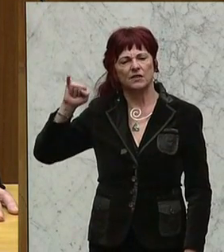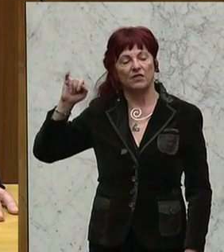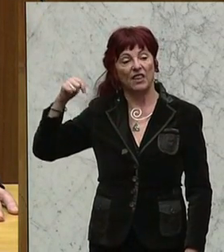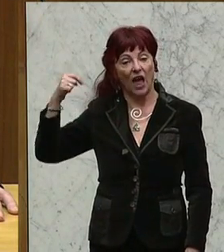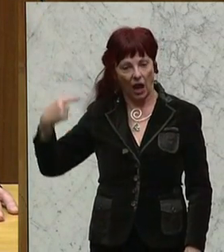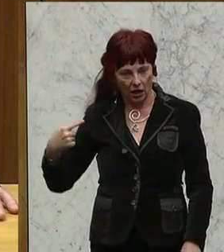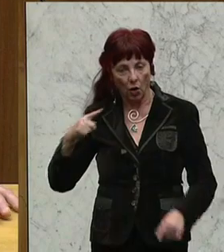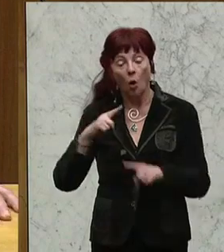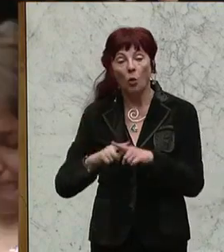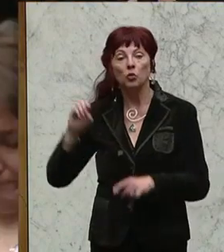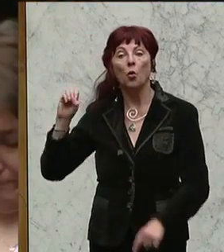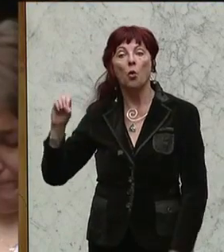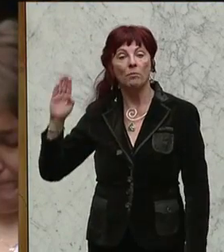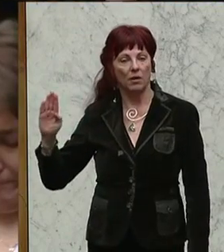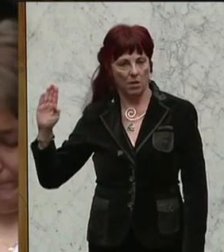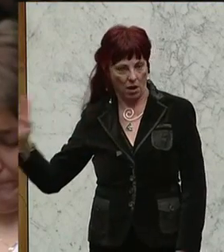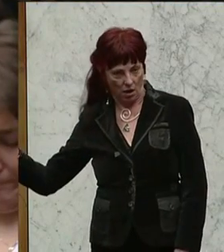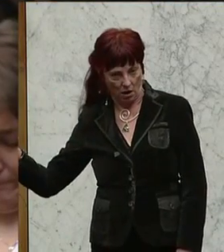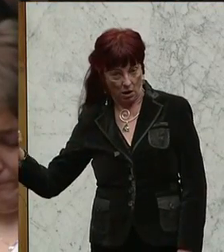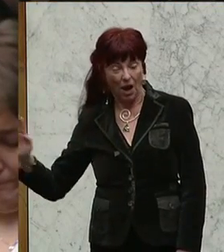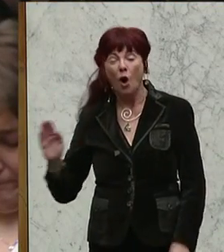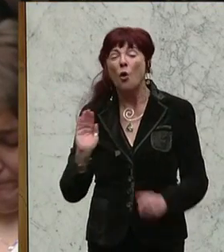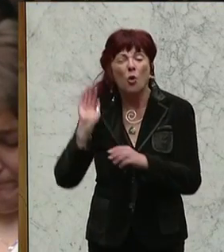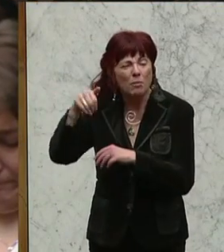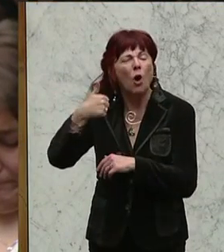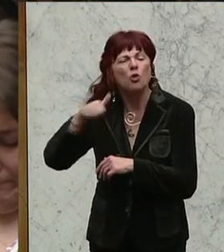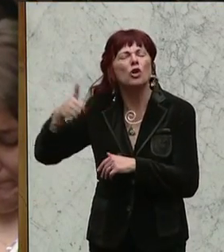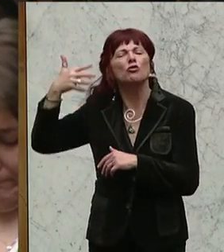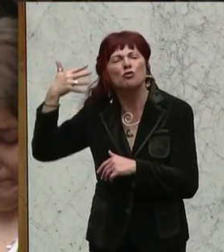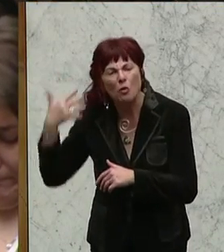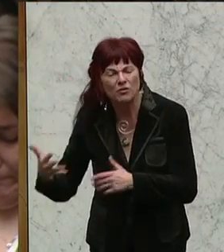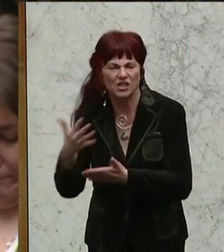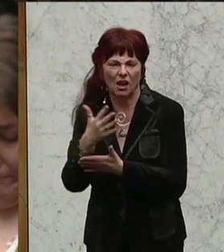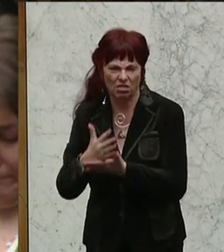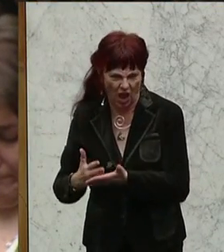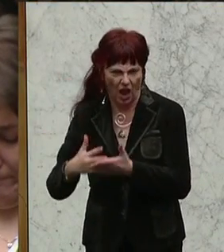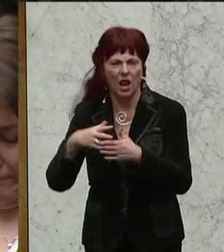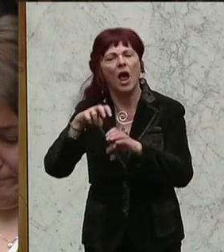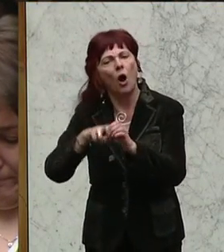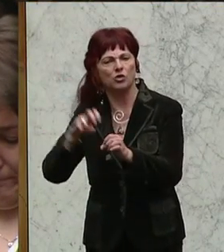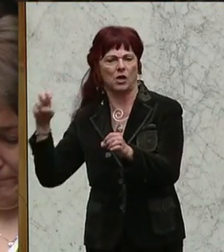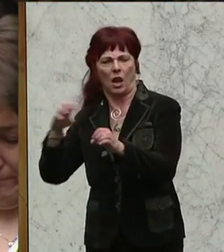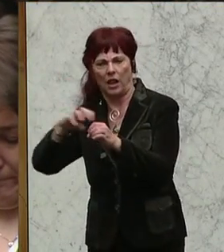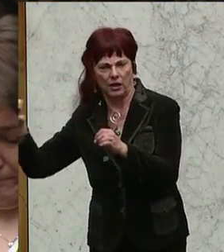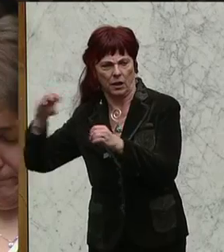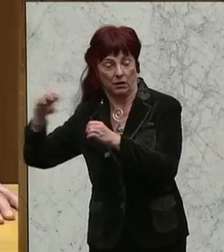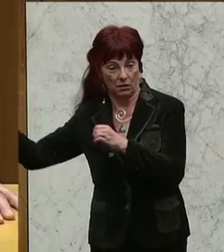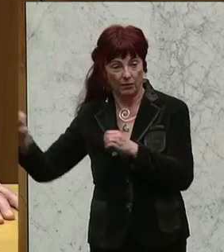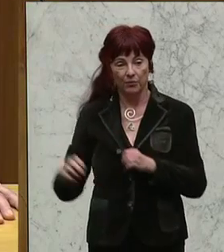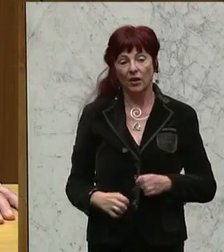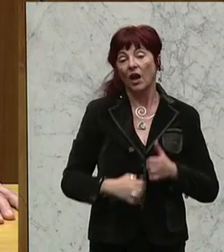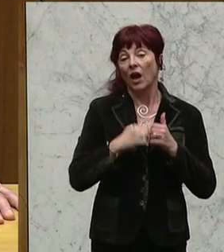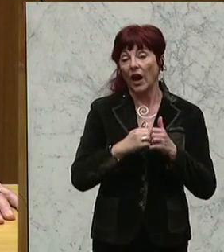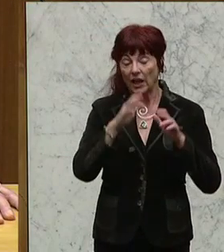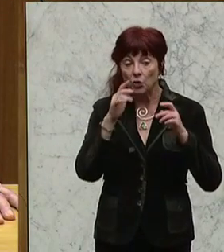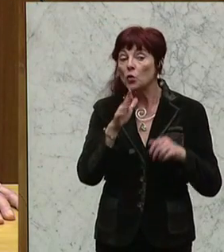ausgegliederten Rechtsträgern sprechen der Rechnungshof besitzt die Kompetenz zur Prüfung ausgegliedter Gesellschaften an denen